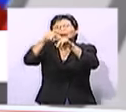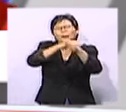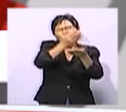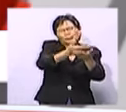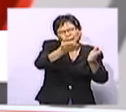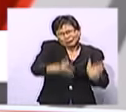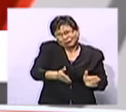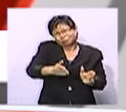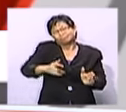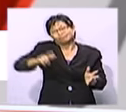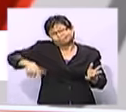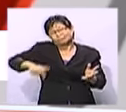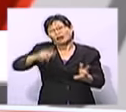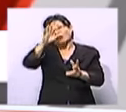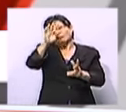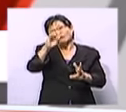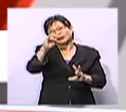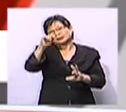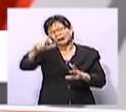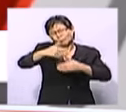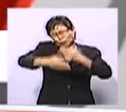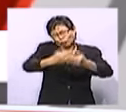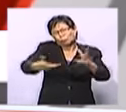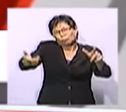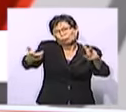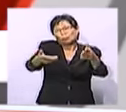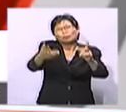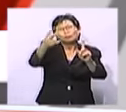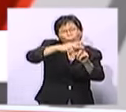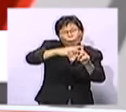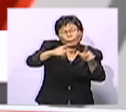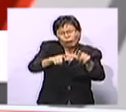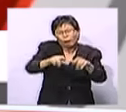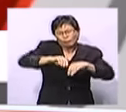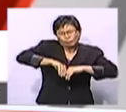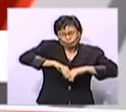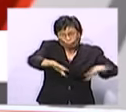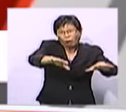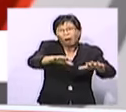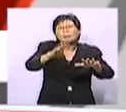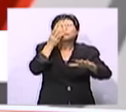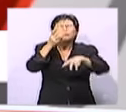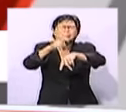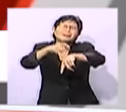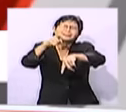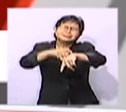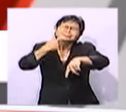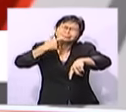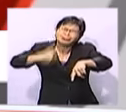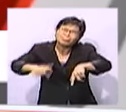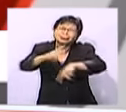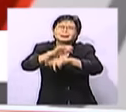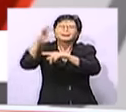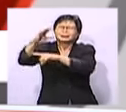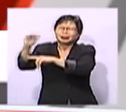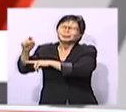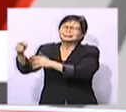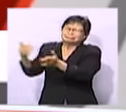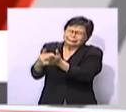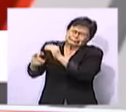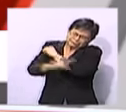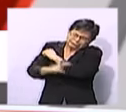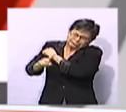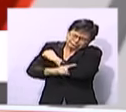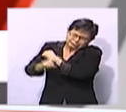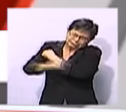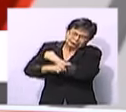pembeli. Menurut Faiza, proses permohonan permit bagi pengedaran beras juga memakan masa dan pihak syarikat sering didenda